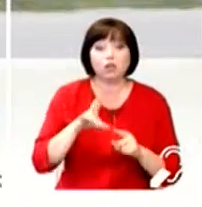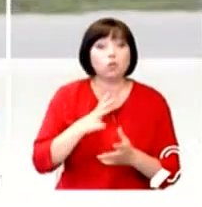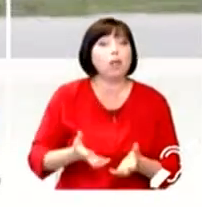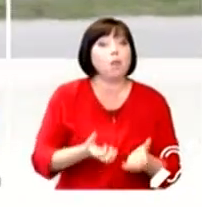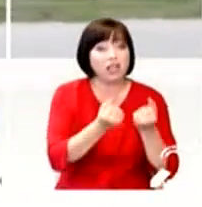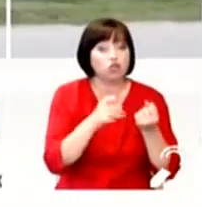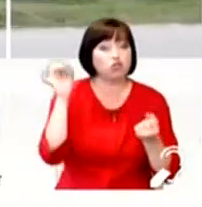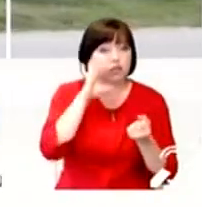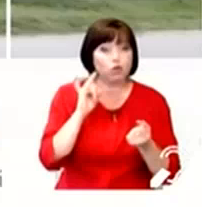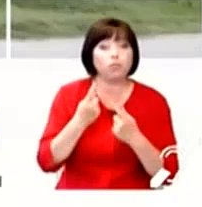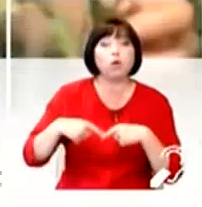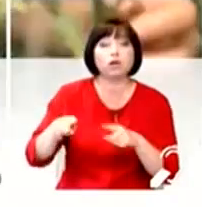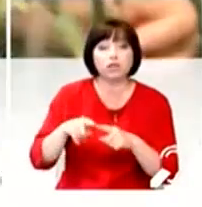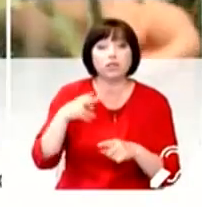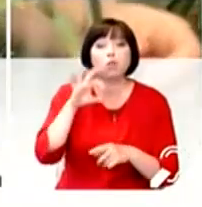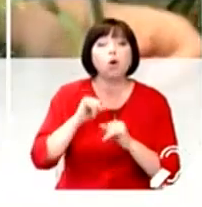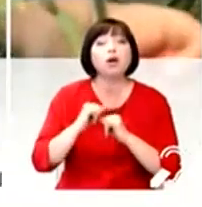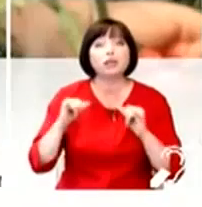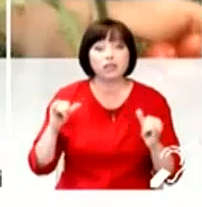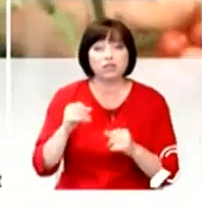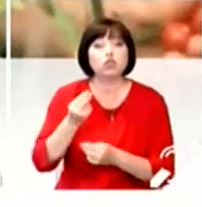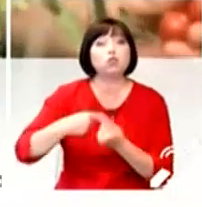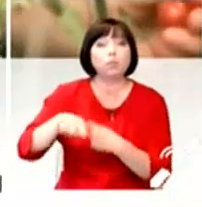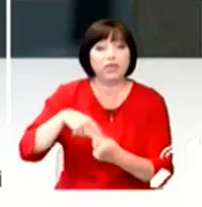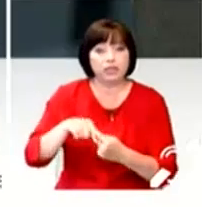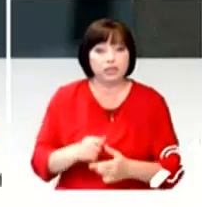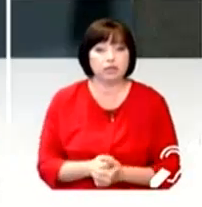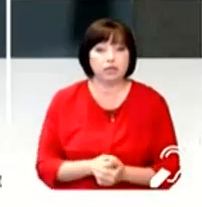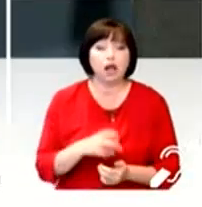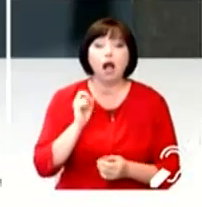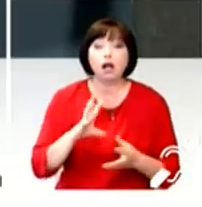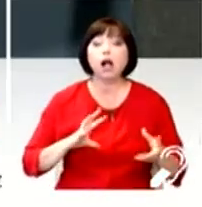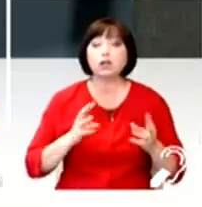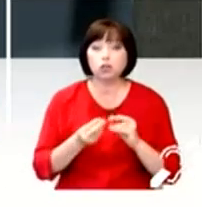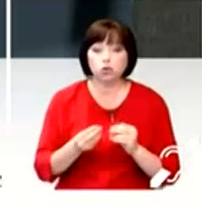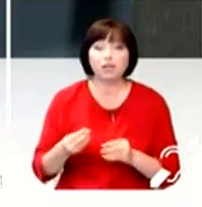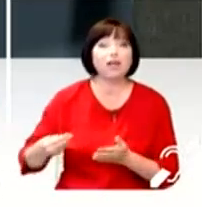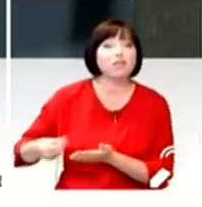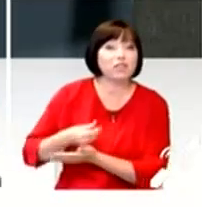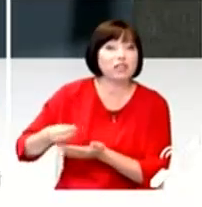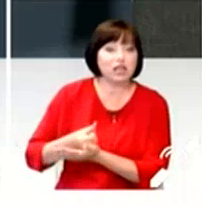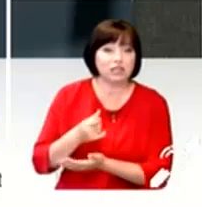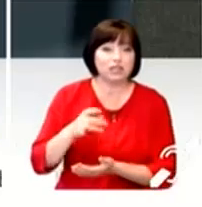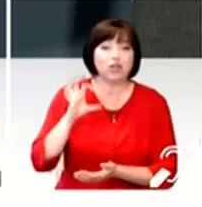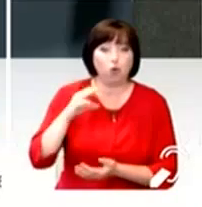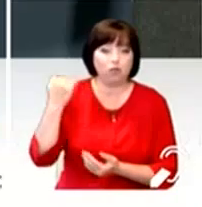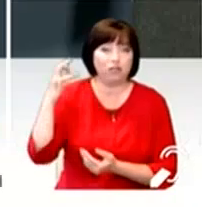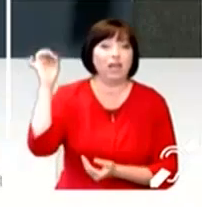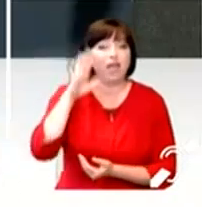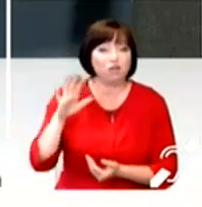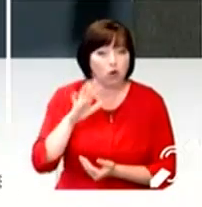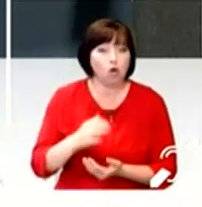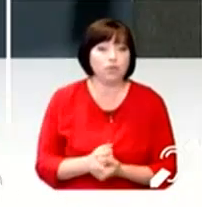Uniunea Europeană și Organizația pentru Dezvoltarea Antreprenoriatului. Ca urmare a finanțării din partea ODA și a Uniunii